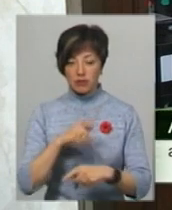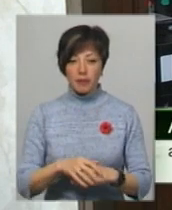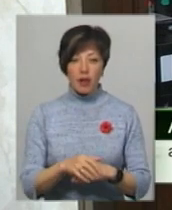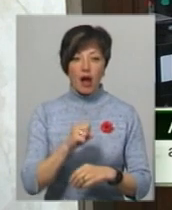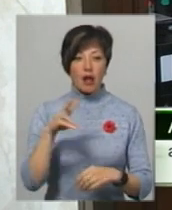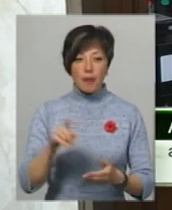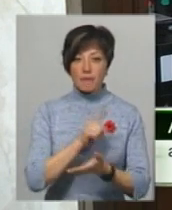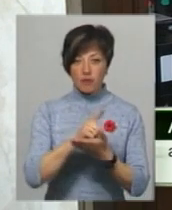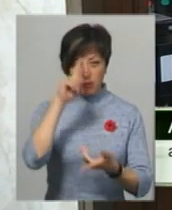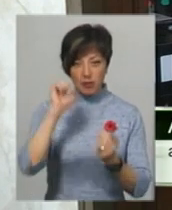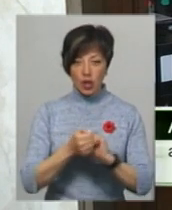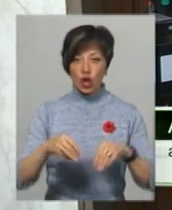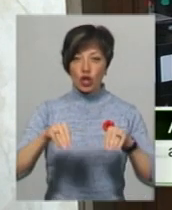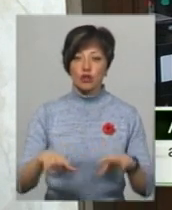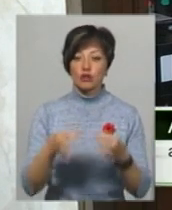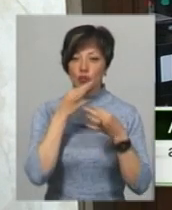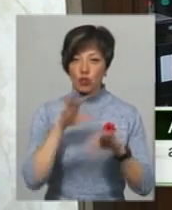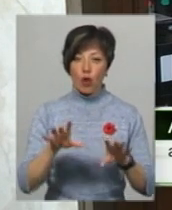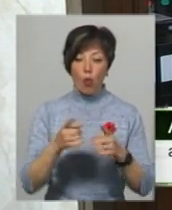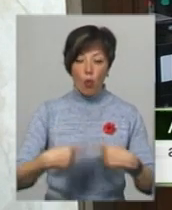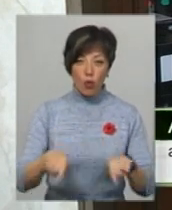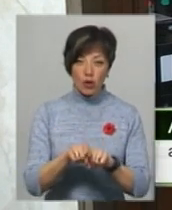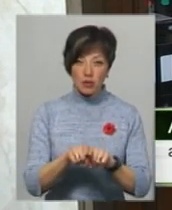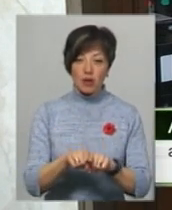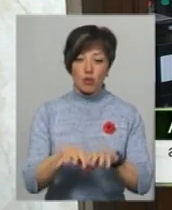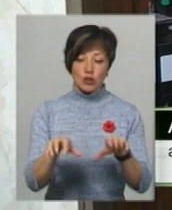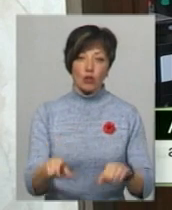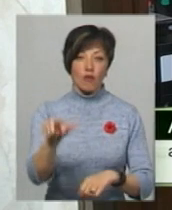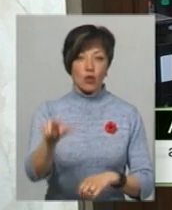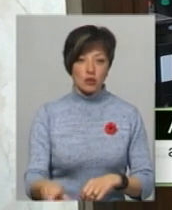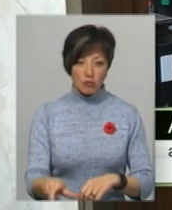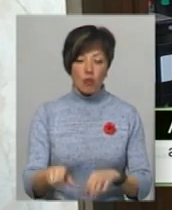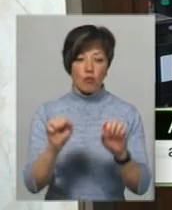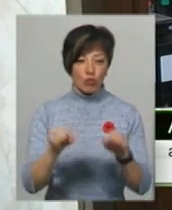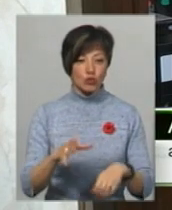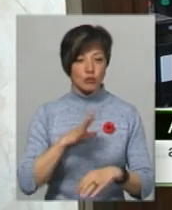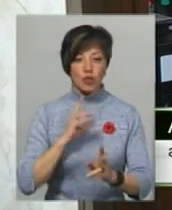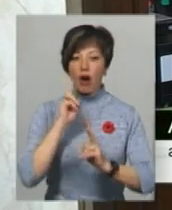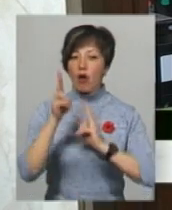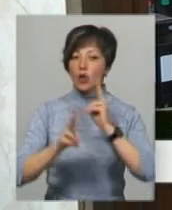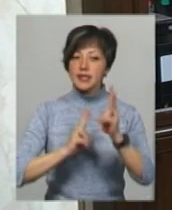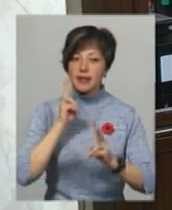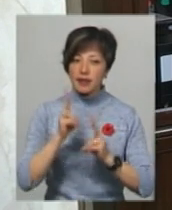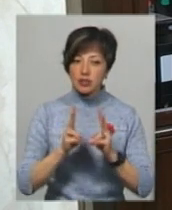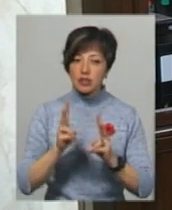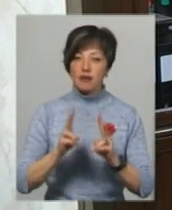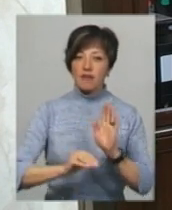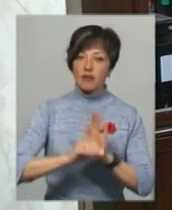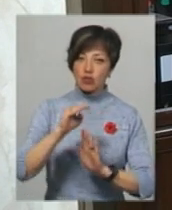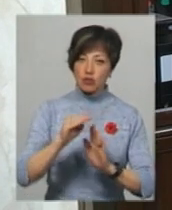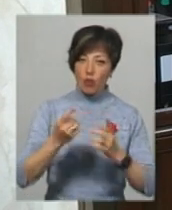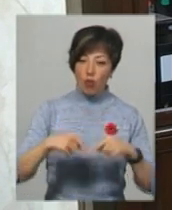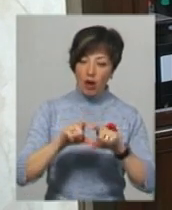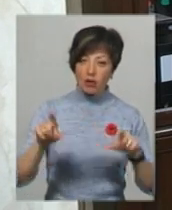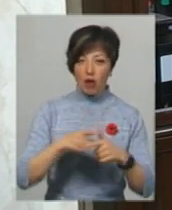Але ми повинні пам'ятати, що рішення будь-якого органу і будь-якої посадової особи, вони можуть бути оскаржені чи вищестоящому органу,